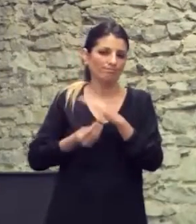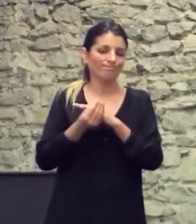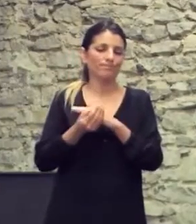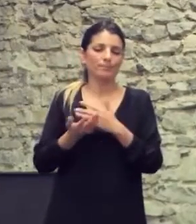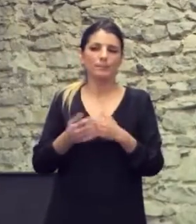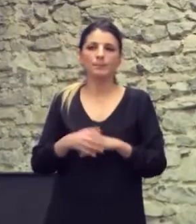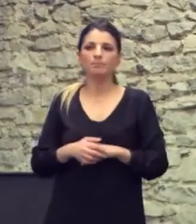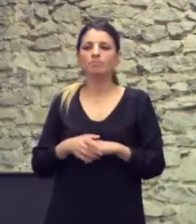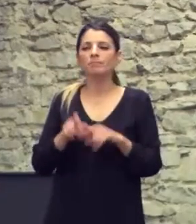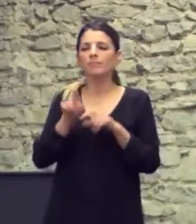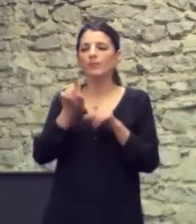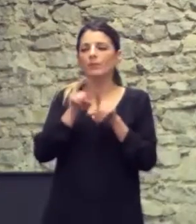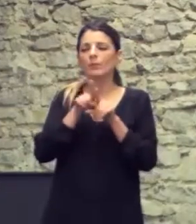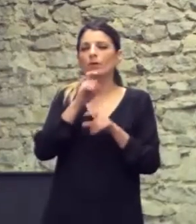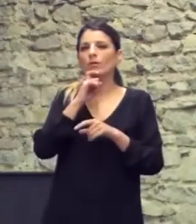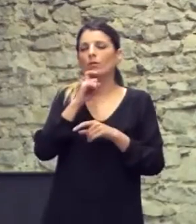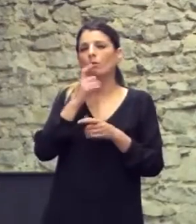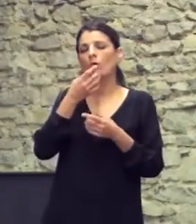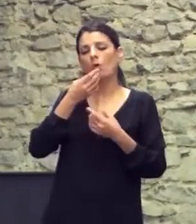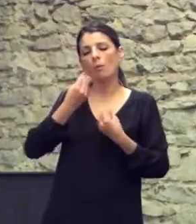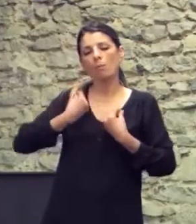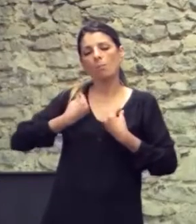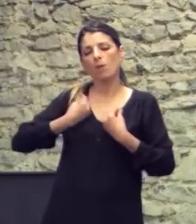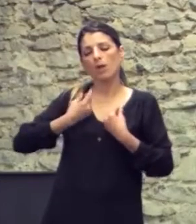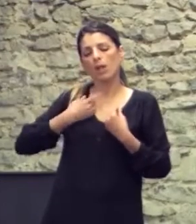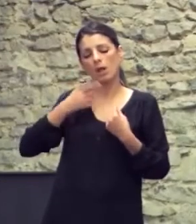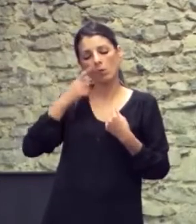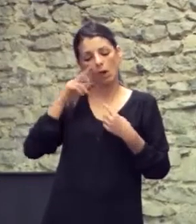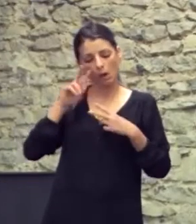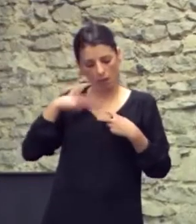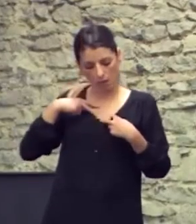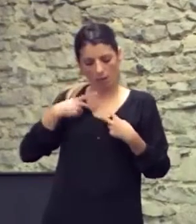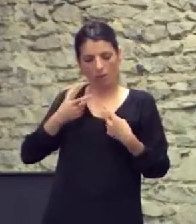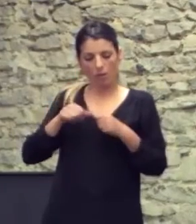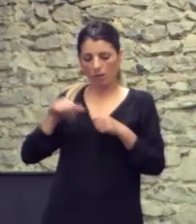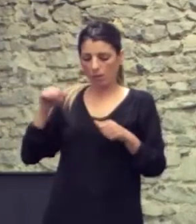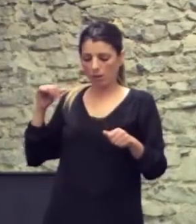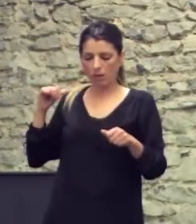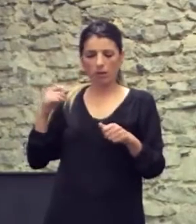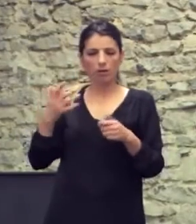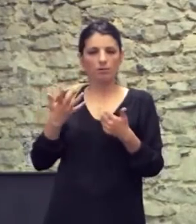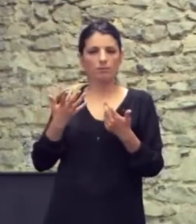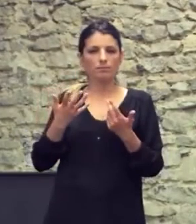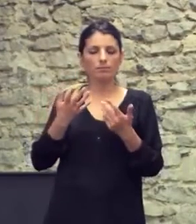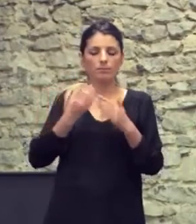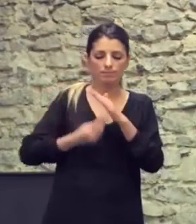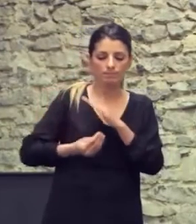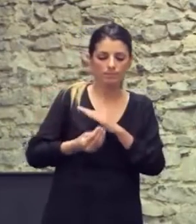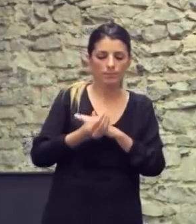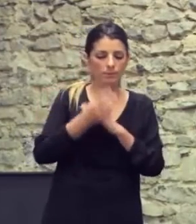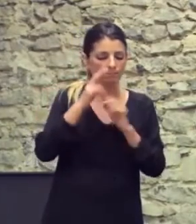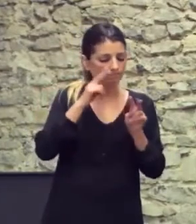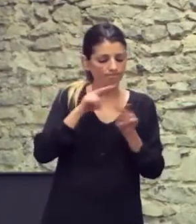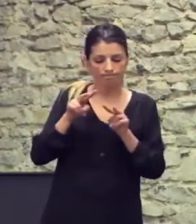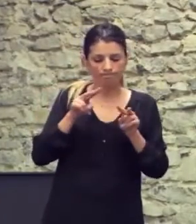bere bizitza interpretatzen duen heldu zaro hortatik haurtzaroari begira, ez?